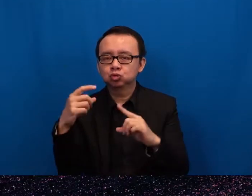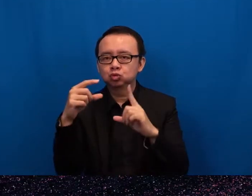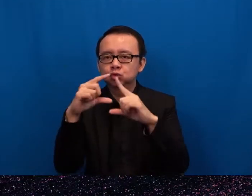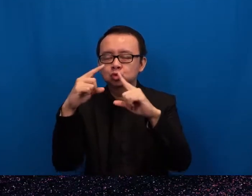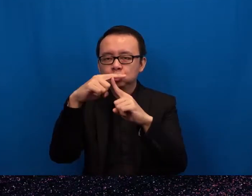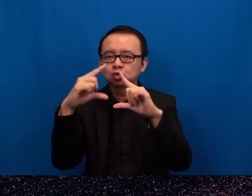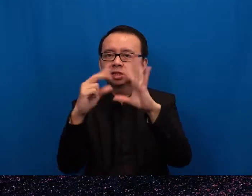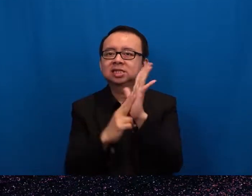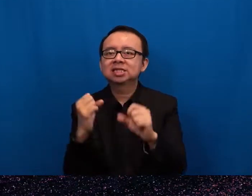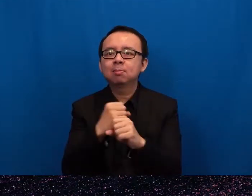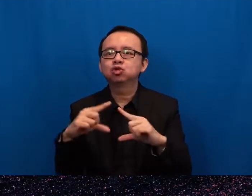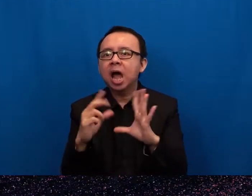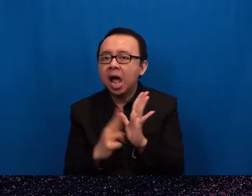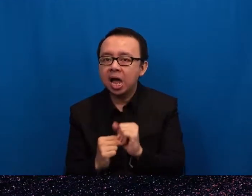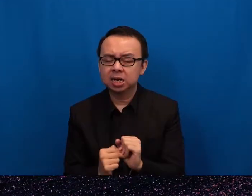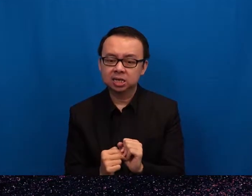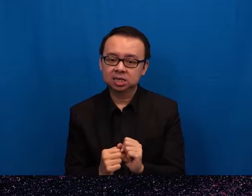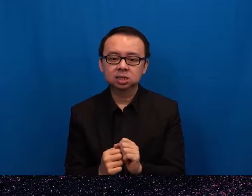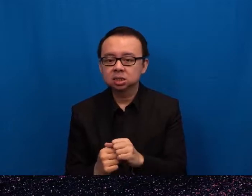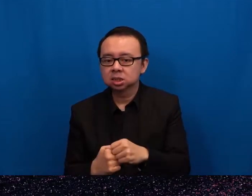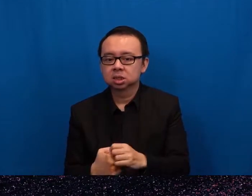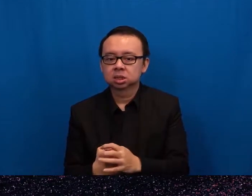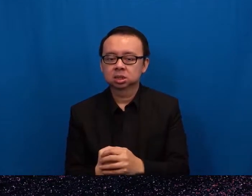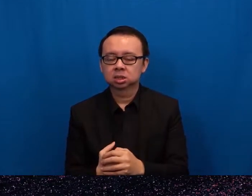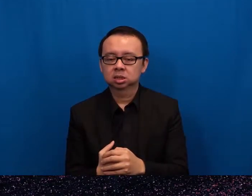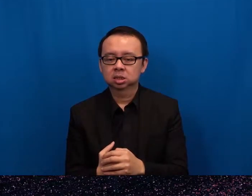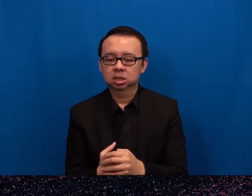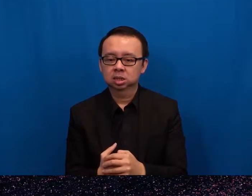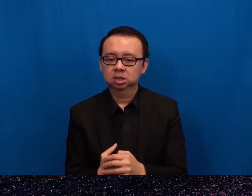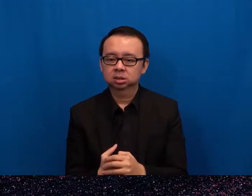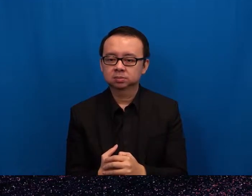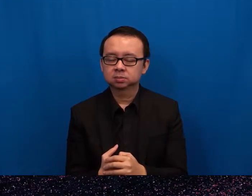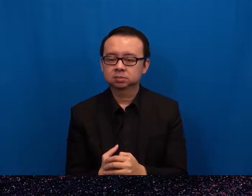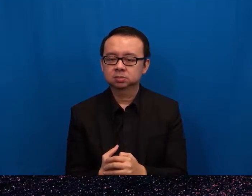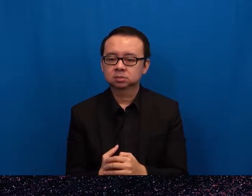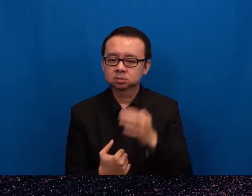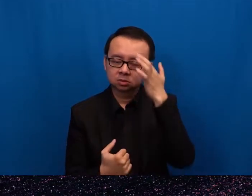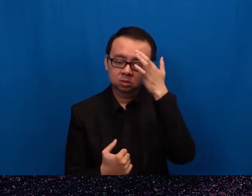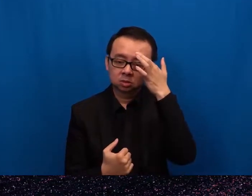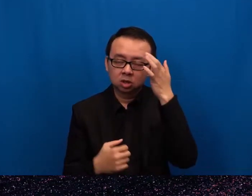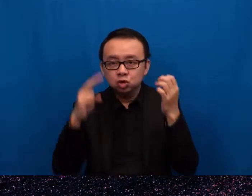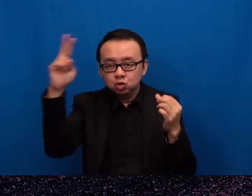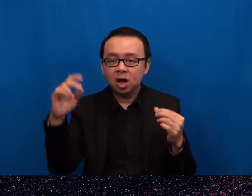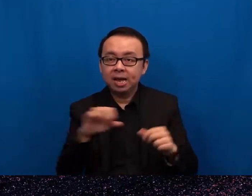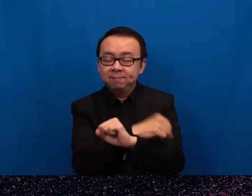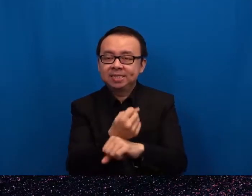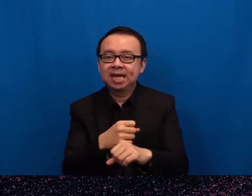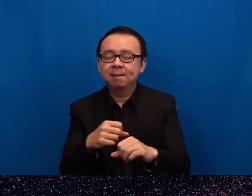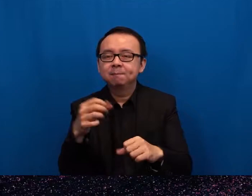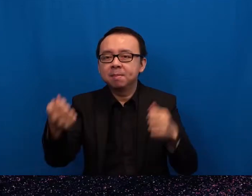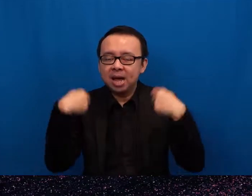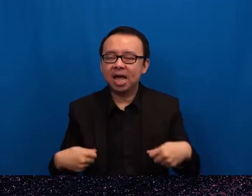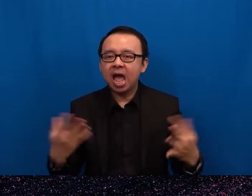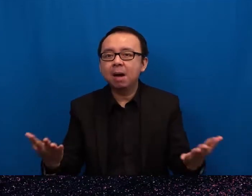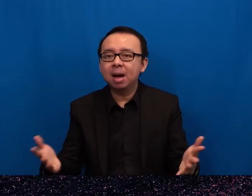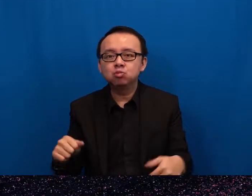Di mana manusia tidak bisa apa-apa kecuali berhenti karena tidak mampu lagi. Di situ Tuhan take it to another level. Saya